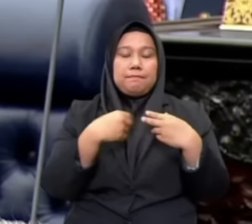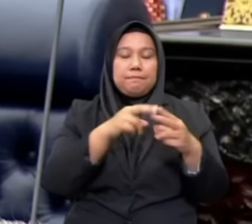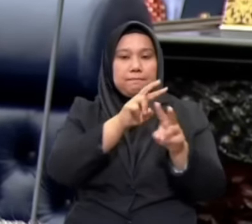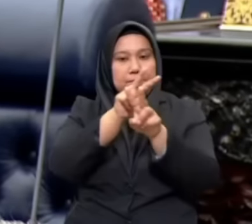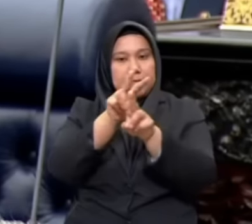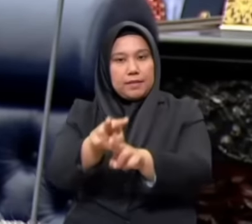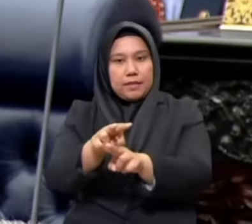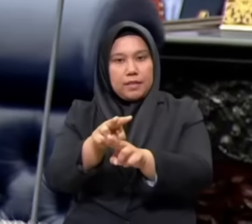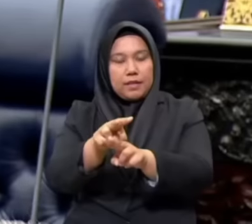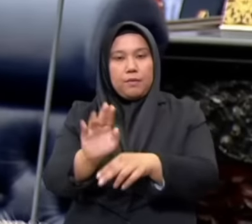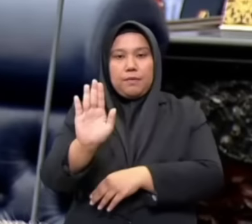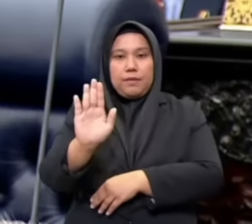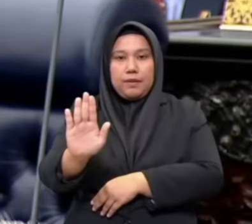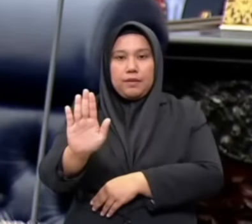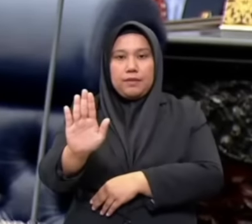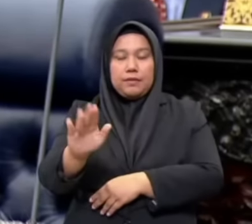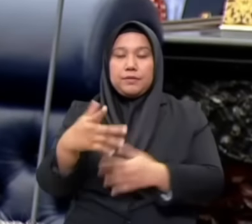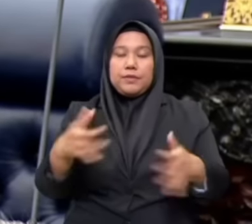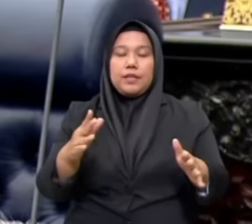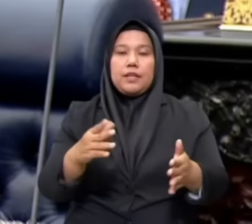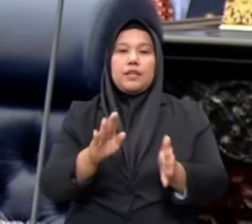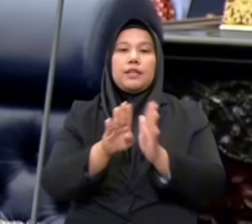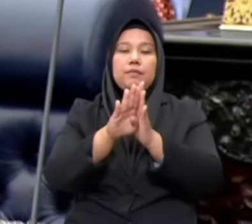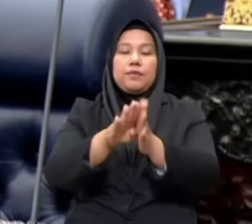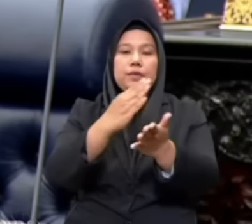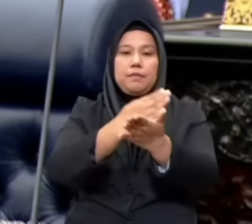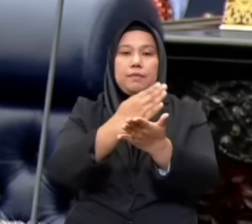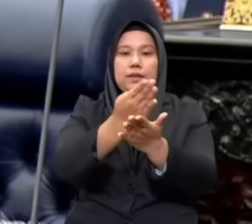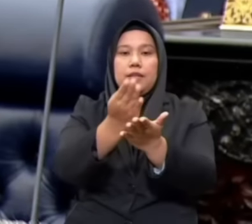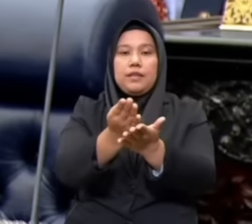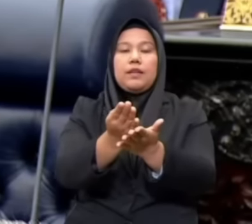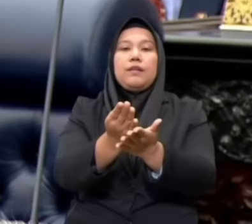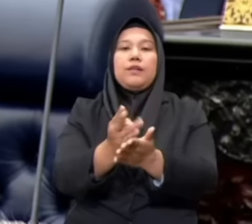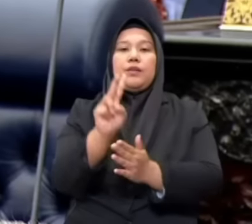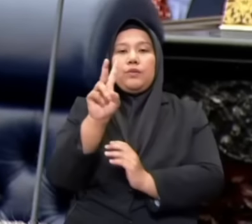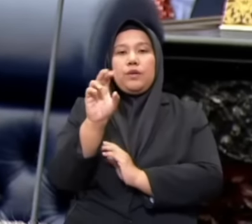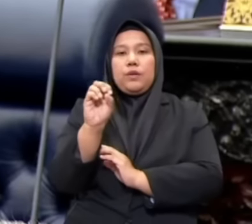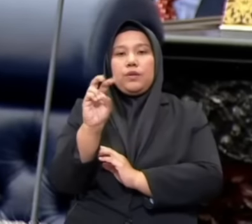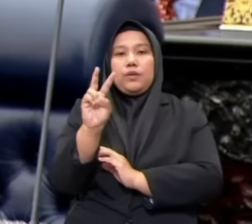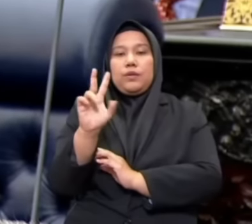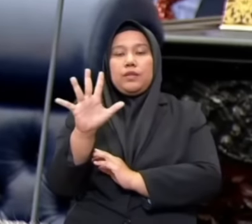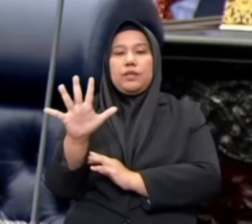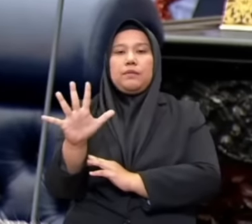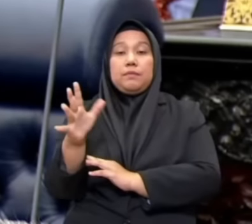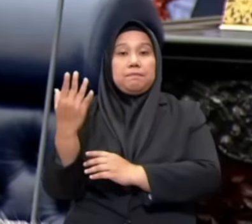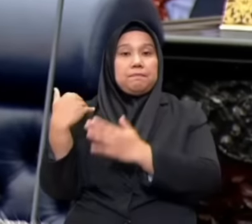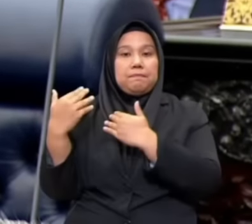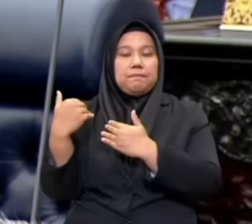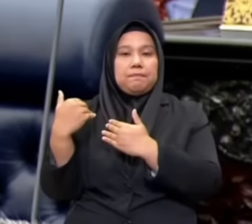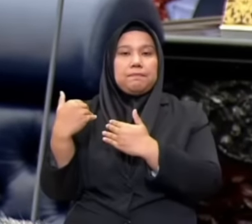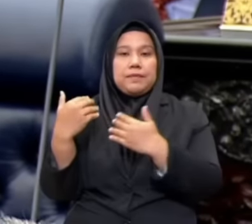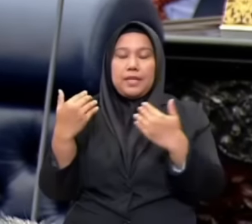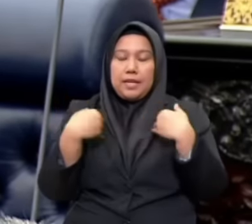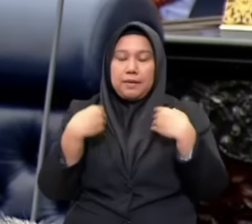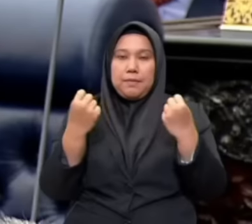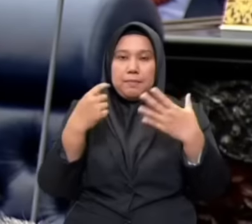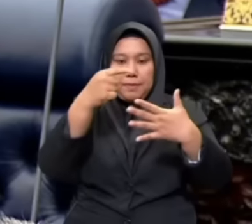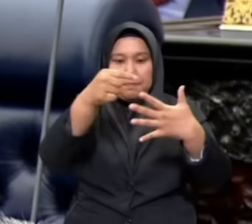telah dibuktikan semasa belanjawan 2005 tempoh hari. Dilihat ada beberapa perkara